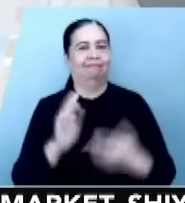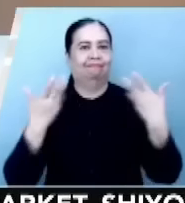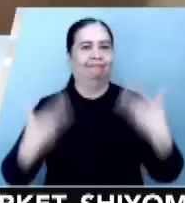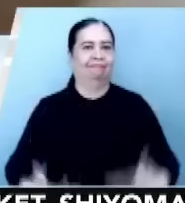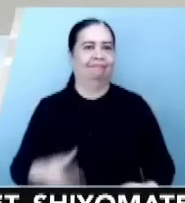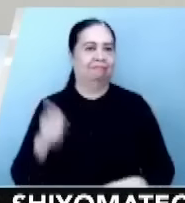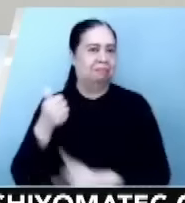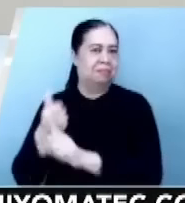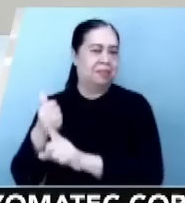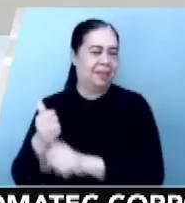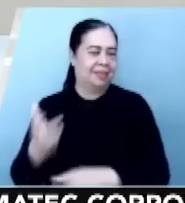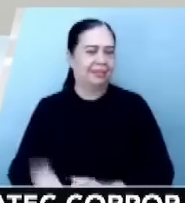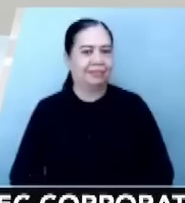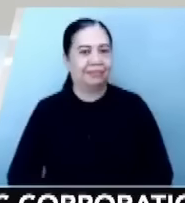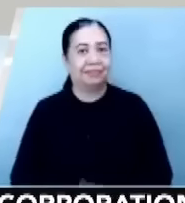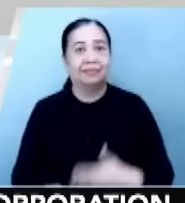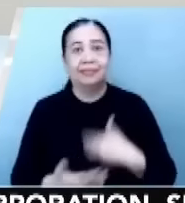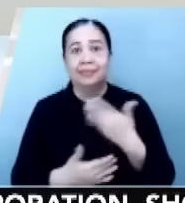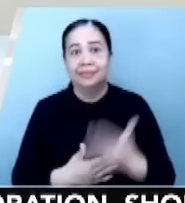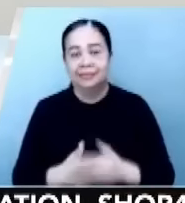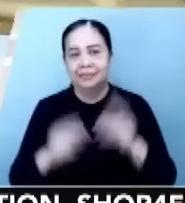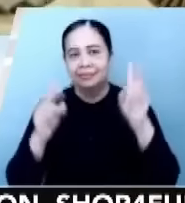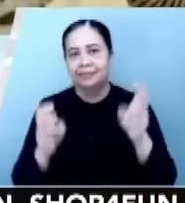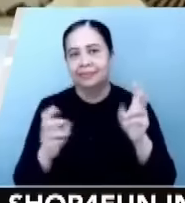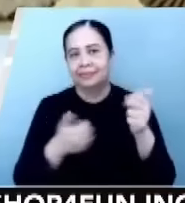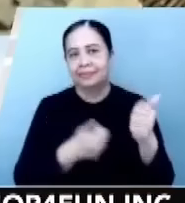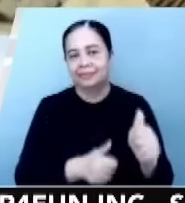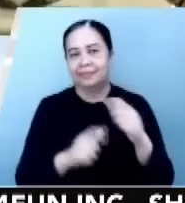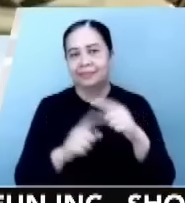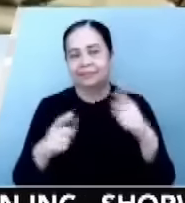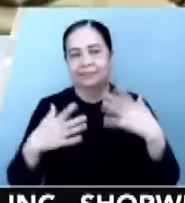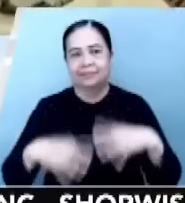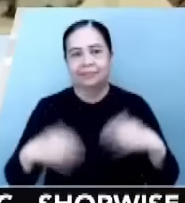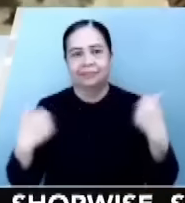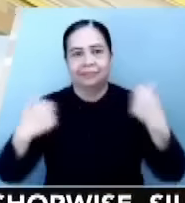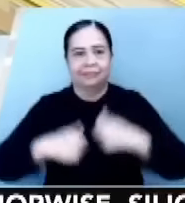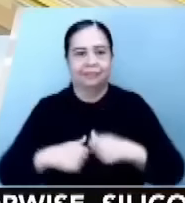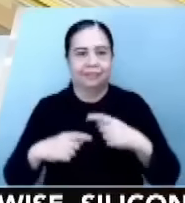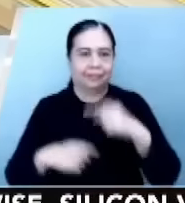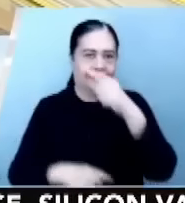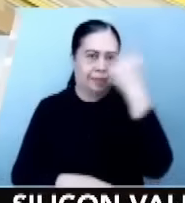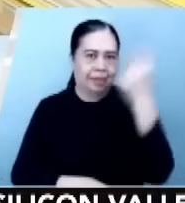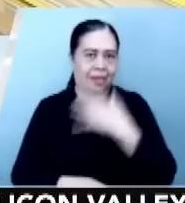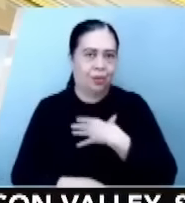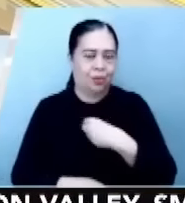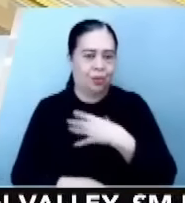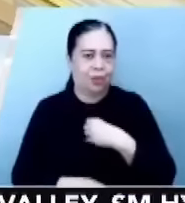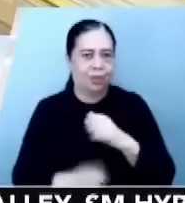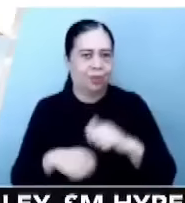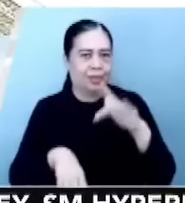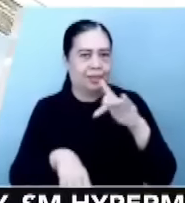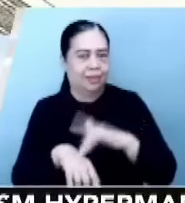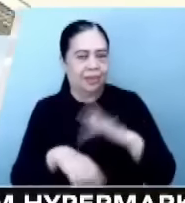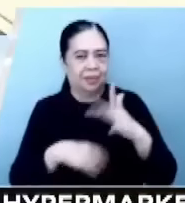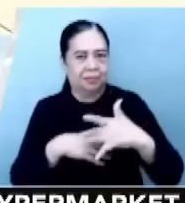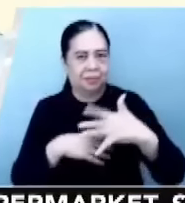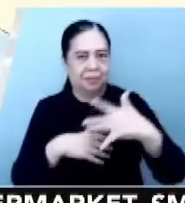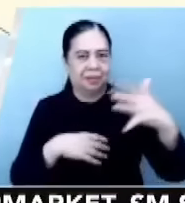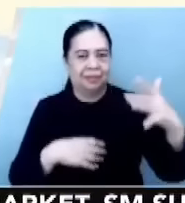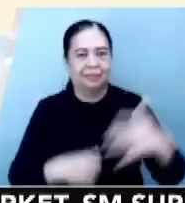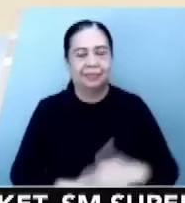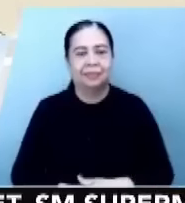dyan. Sunod naman daw sa tema ang mga isusuot na suit ng Sparkle Stars na black and white with a touch of sparkle. Our